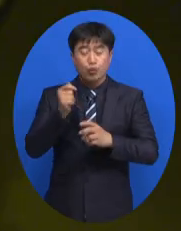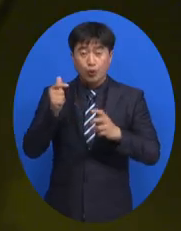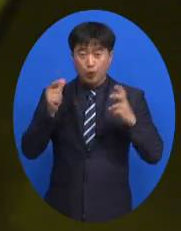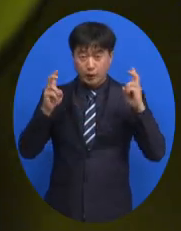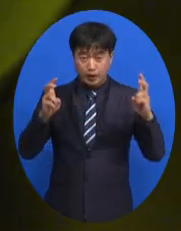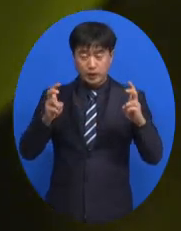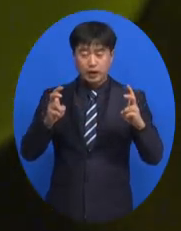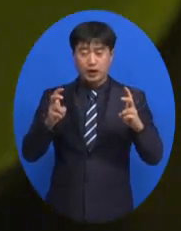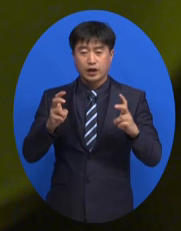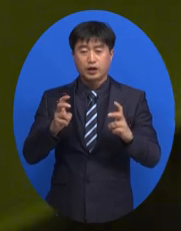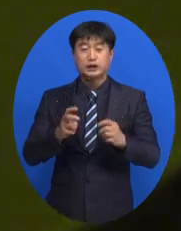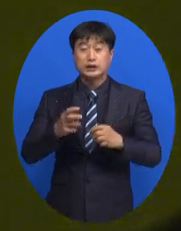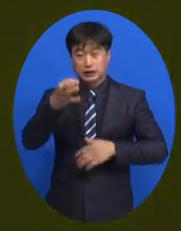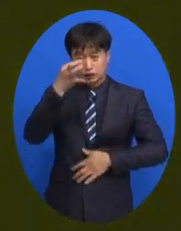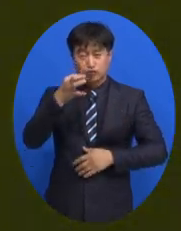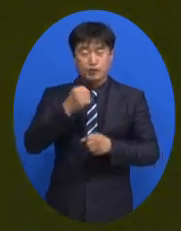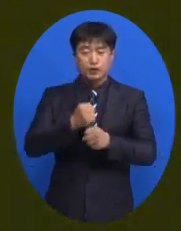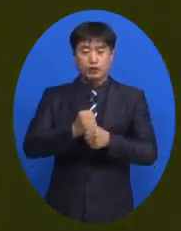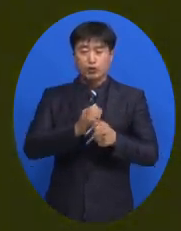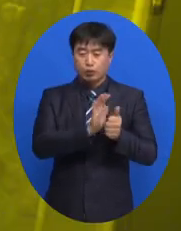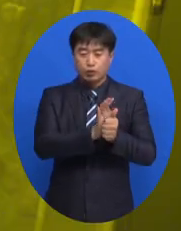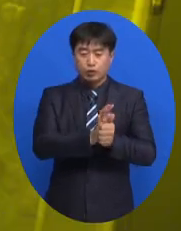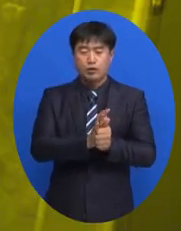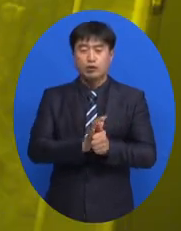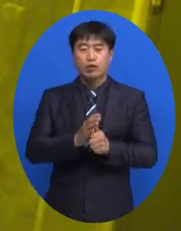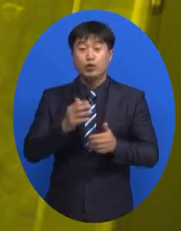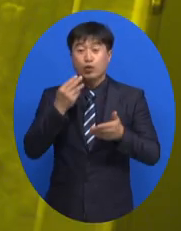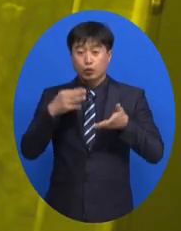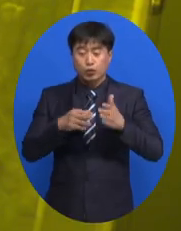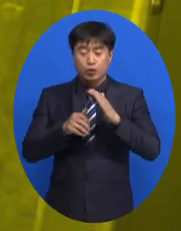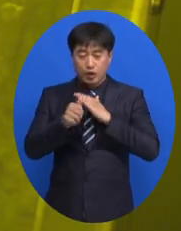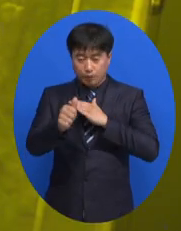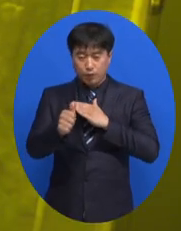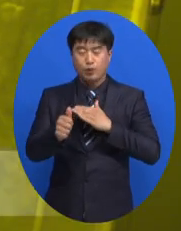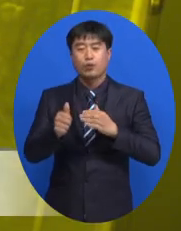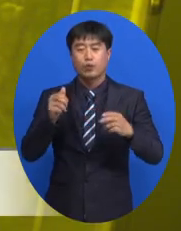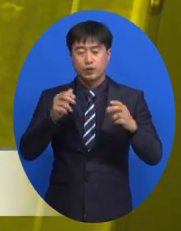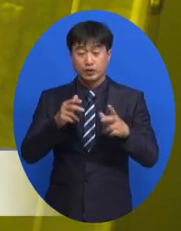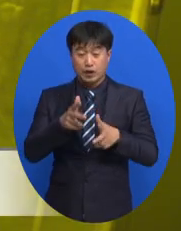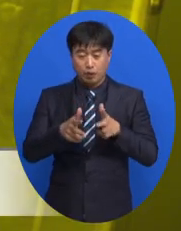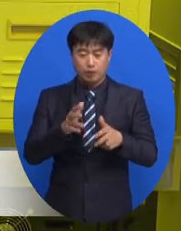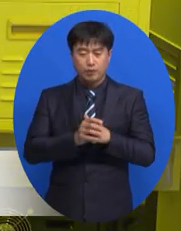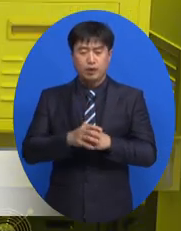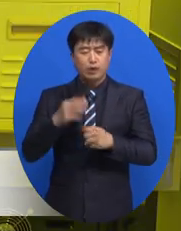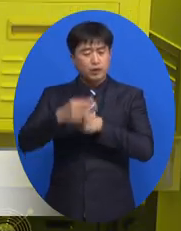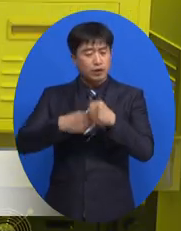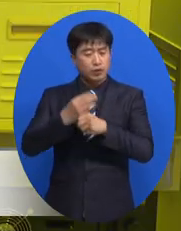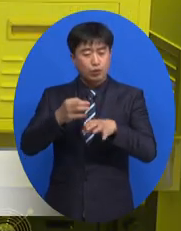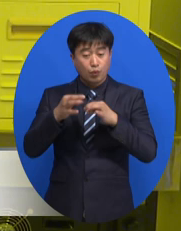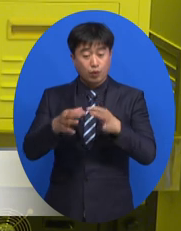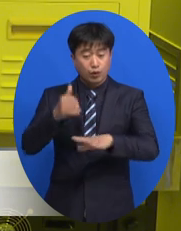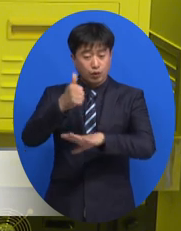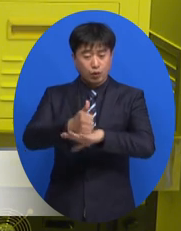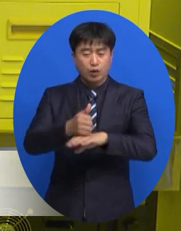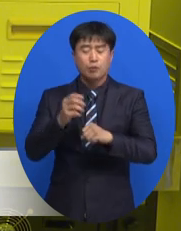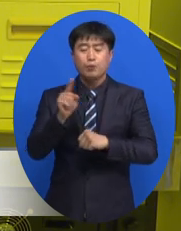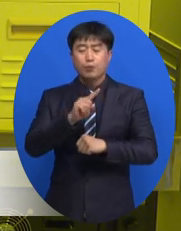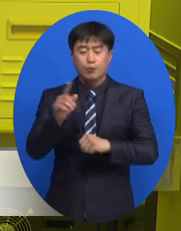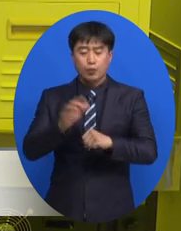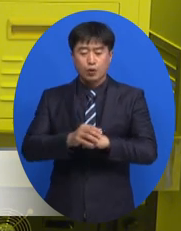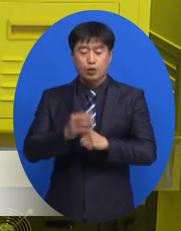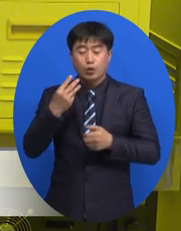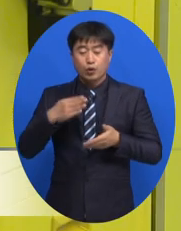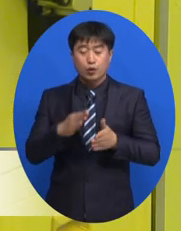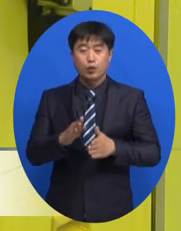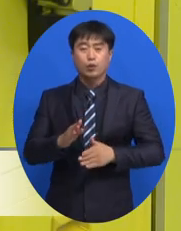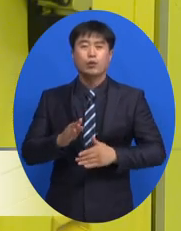신기술과 신제품 개발을 지원하는 도의 대표 산학협력 사업입니다. 최근 3년 동안의 성과를 살펴보면 도 지원금